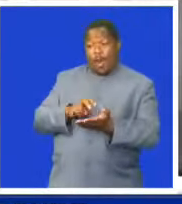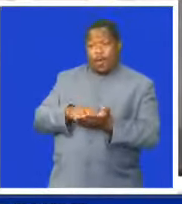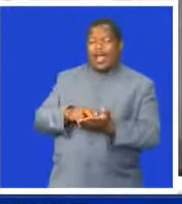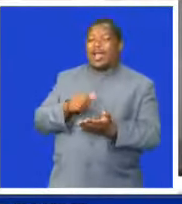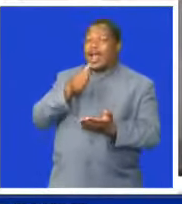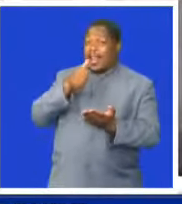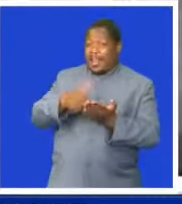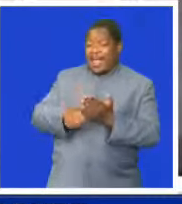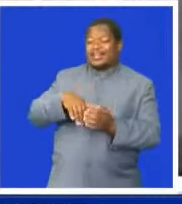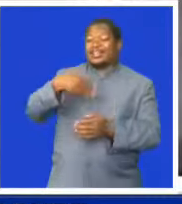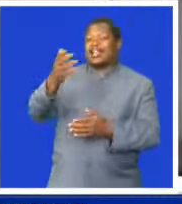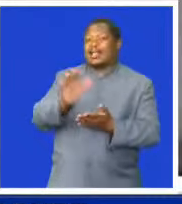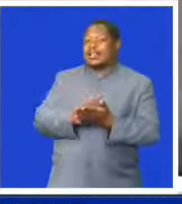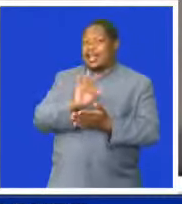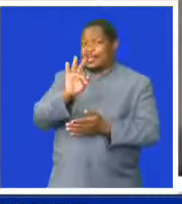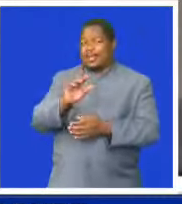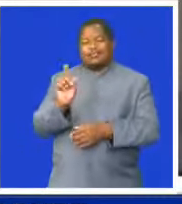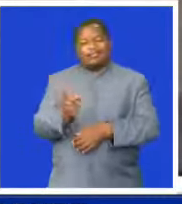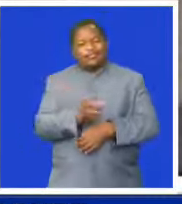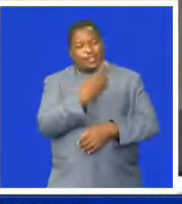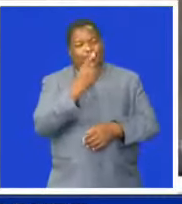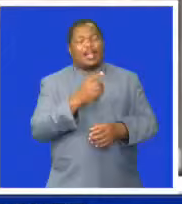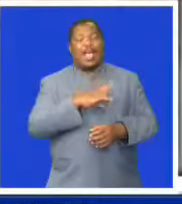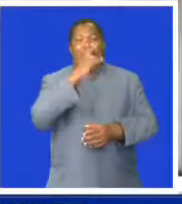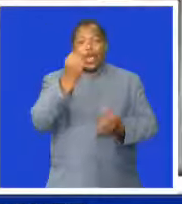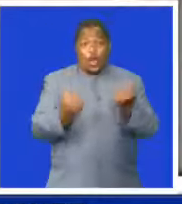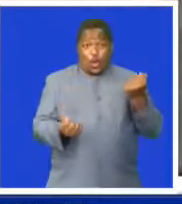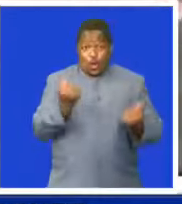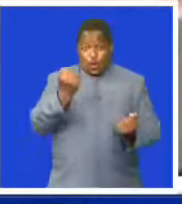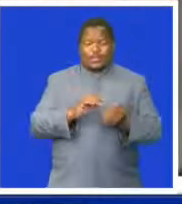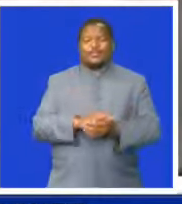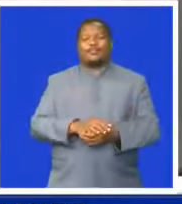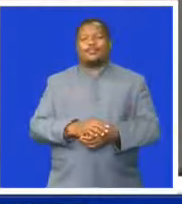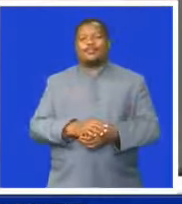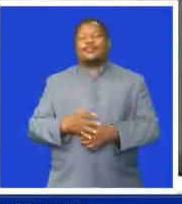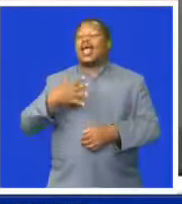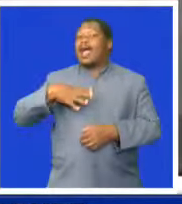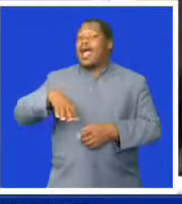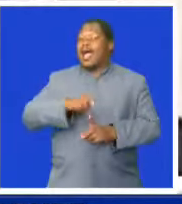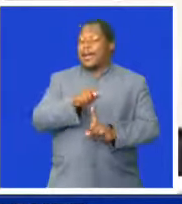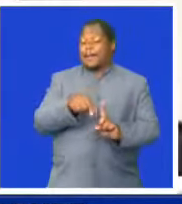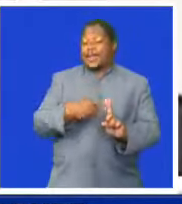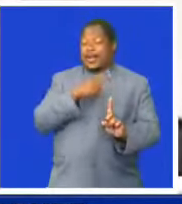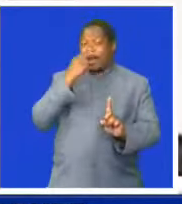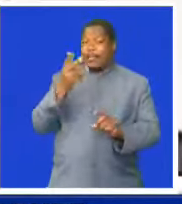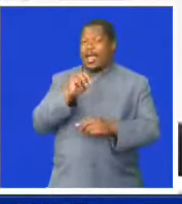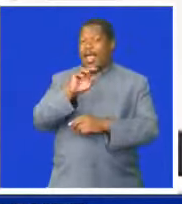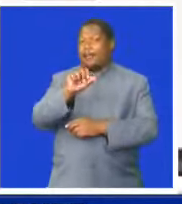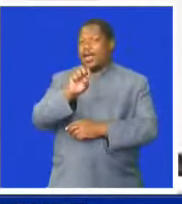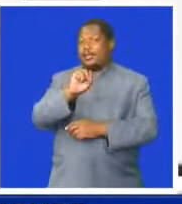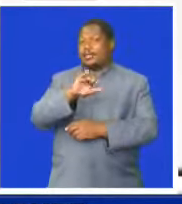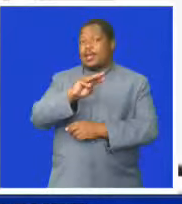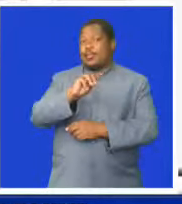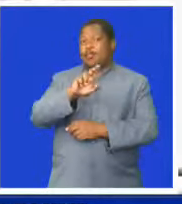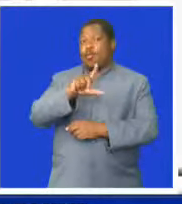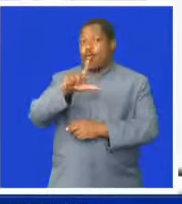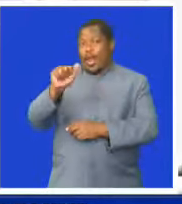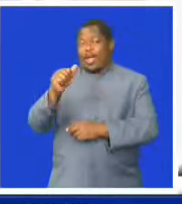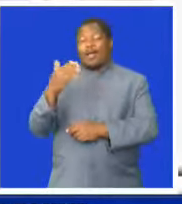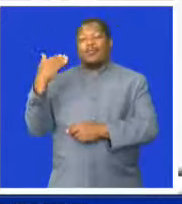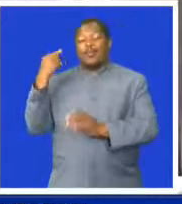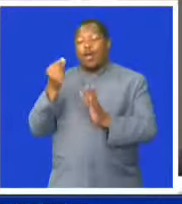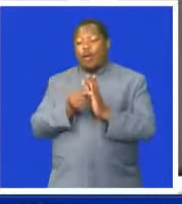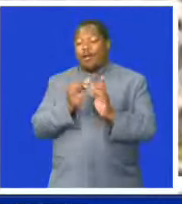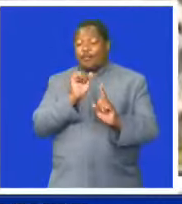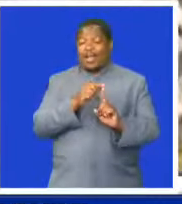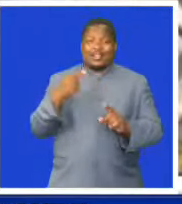namuhla kutekwa kwelicala lathemba Masimula lowaboshelwa tinsolo de kubulala umkakhe. Tindzabeni, Eswatini TV, kubika Themkosi